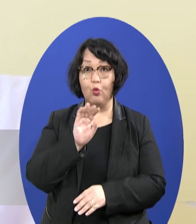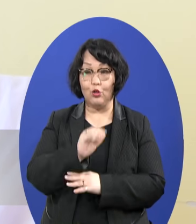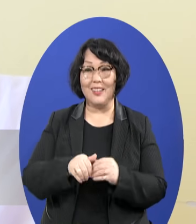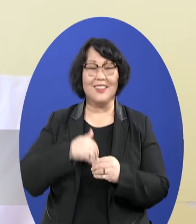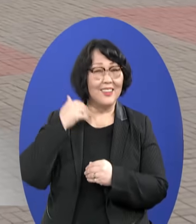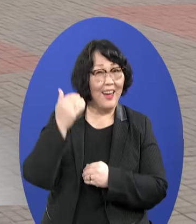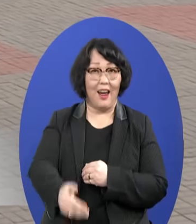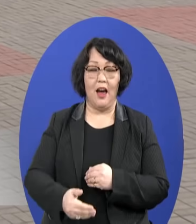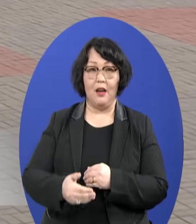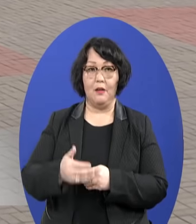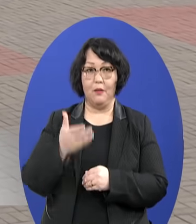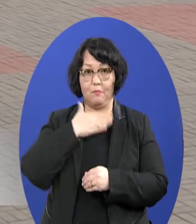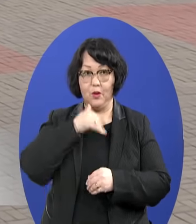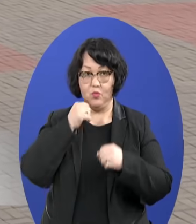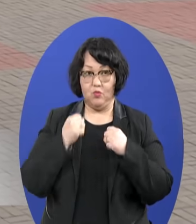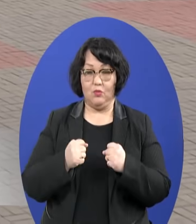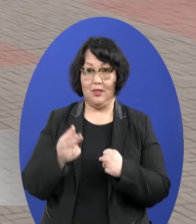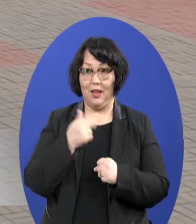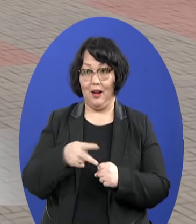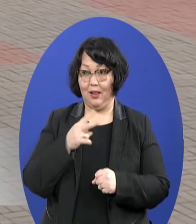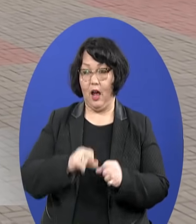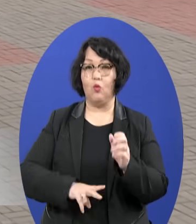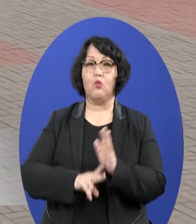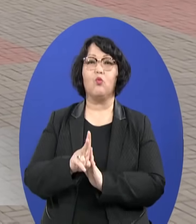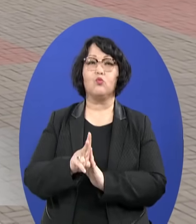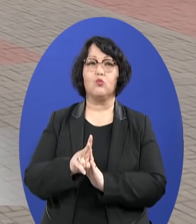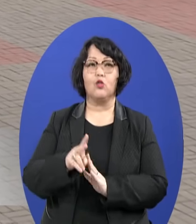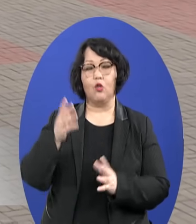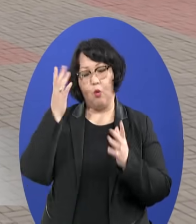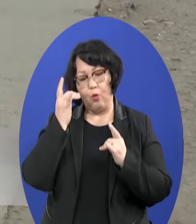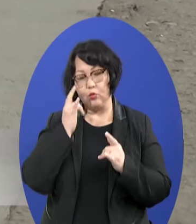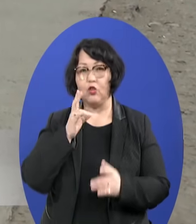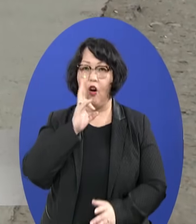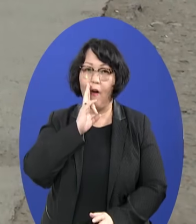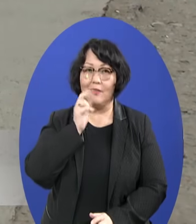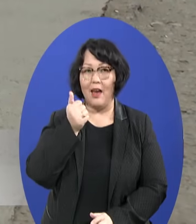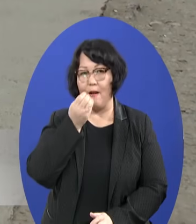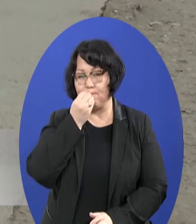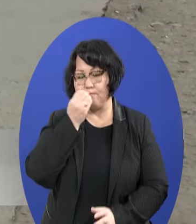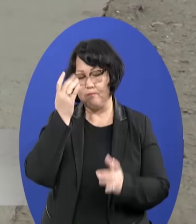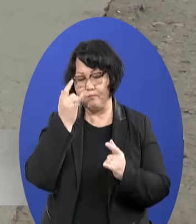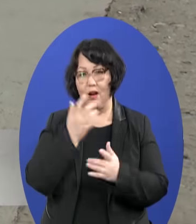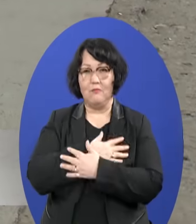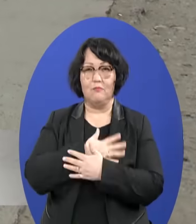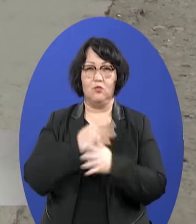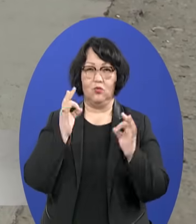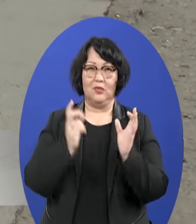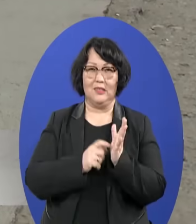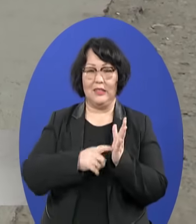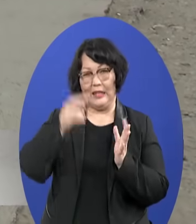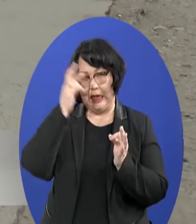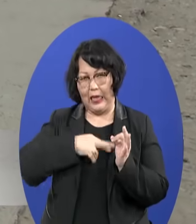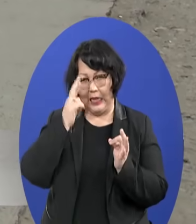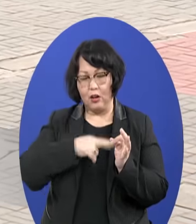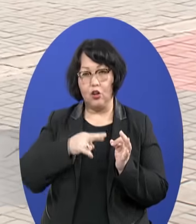хамгаалах боломжтой байгаа. Вакцины дархлаа тогтооход нойр болон хоол маш чухал гэдгийг эмч онцолж байна. Тухайлбал ядарч